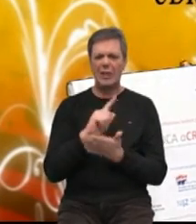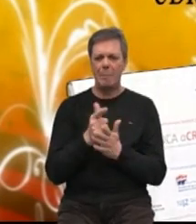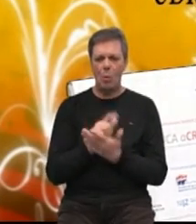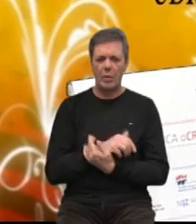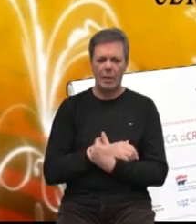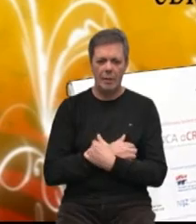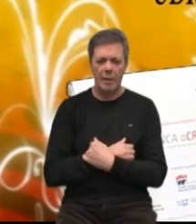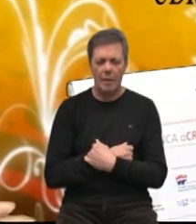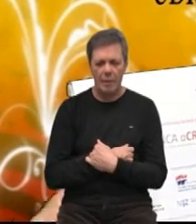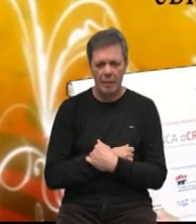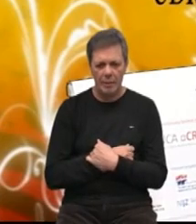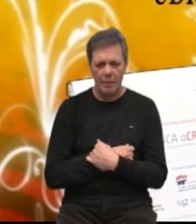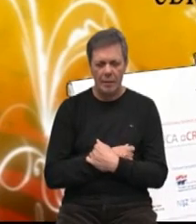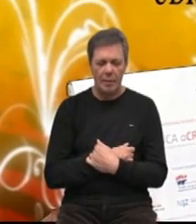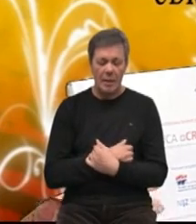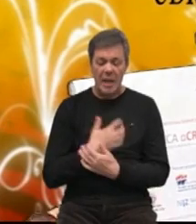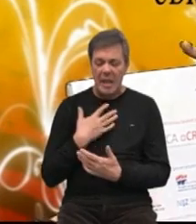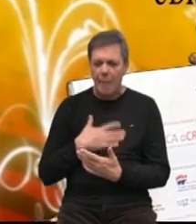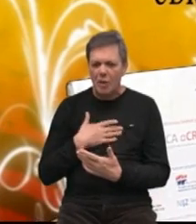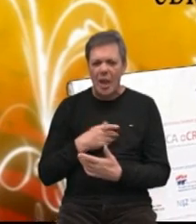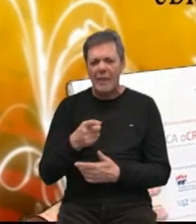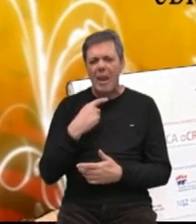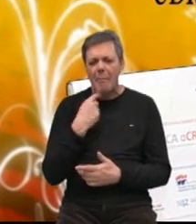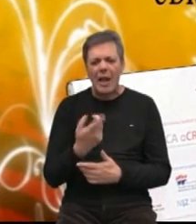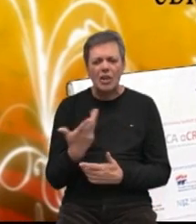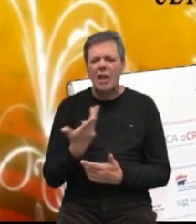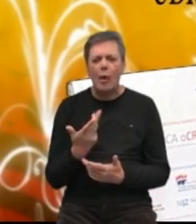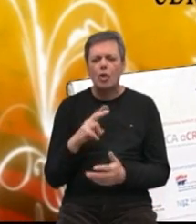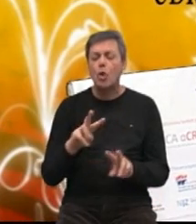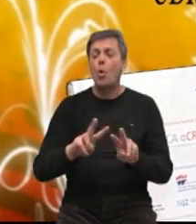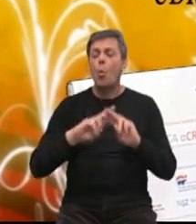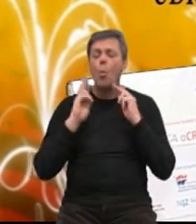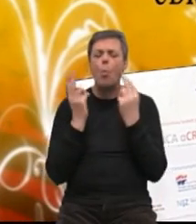za Boga miloga, a jako bi rado da nam kažete kako ste došli u međunarodnu